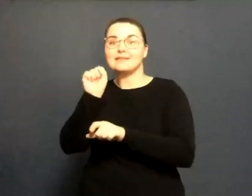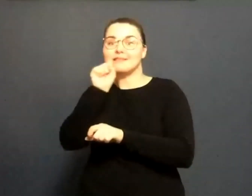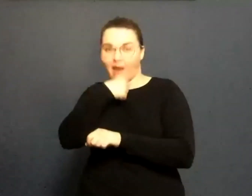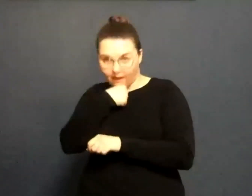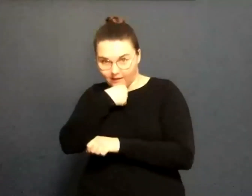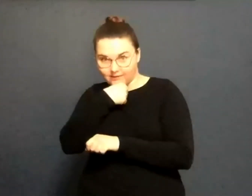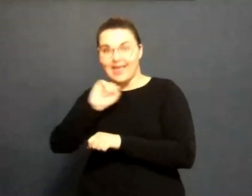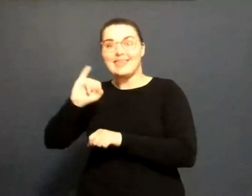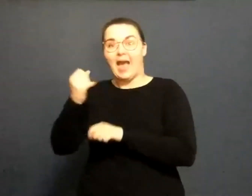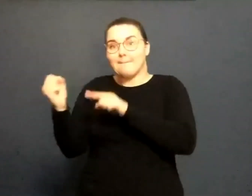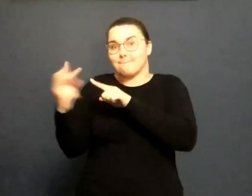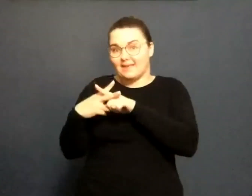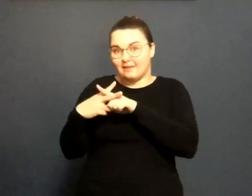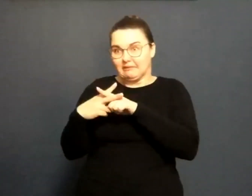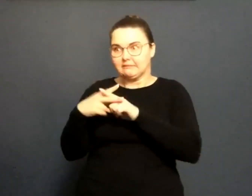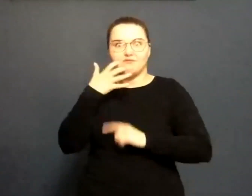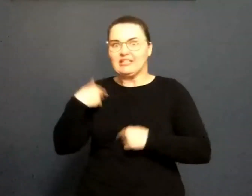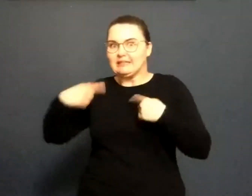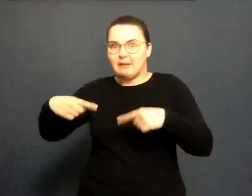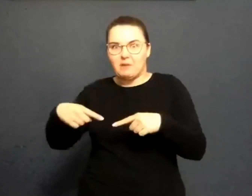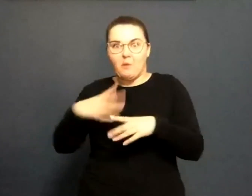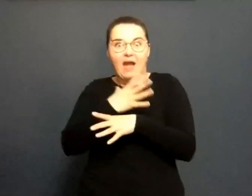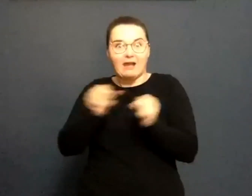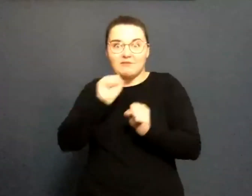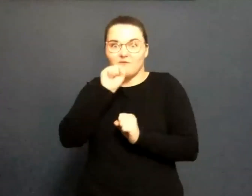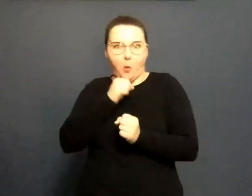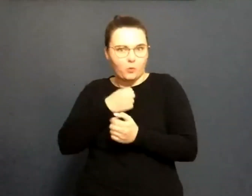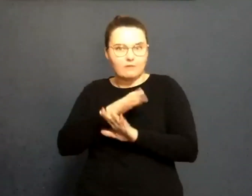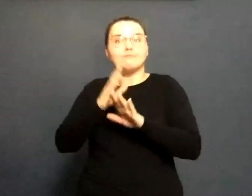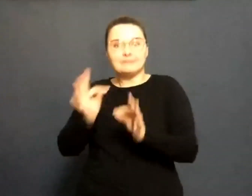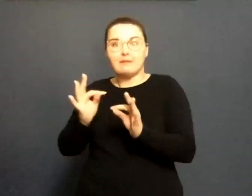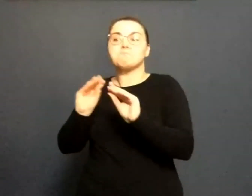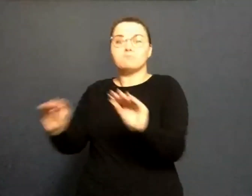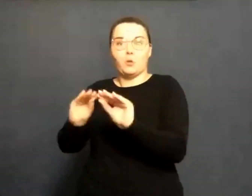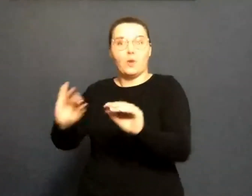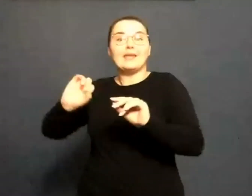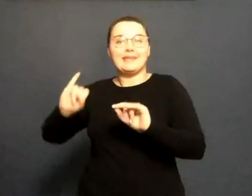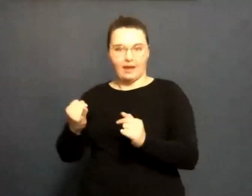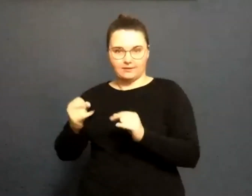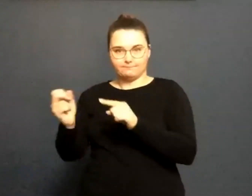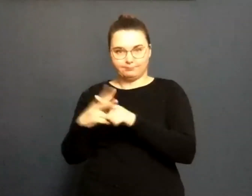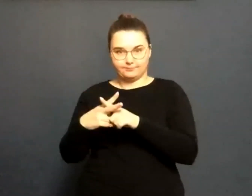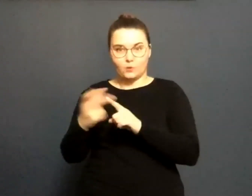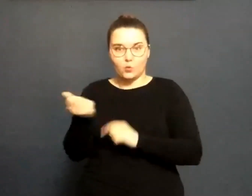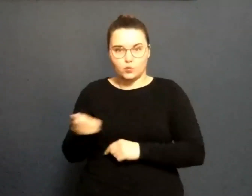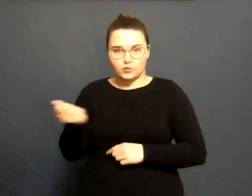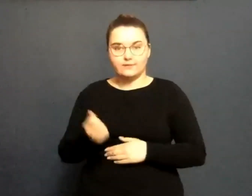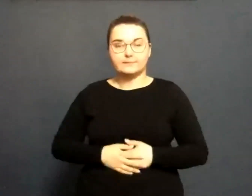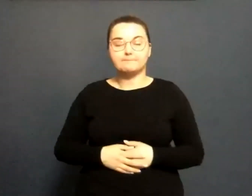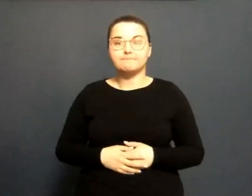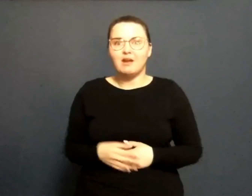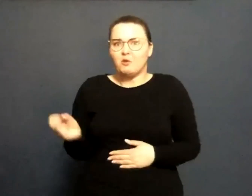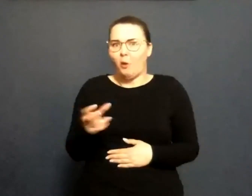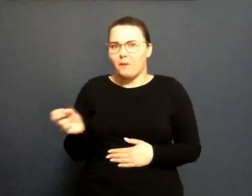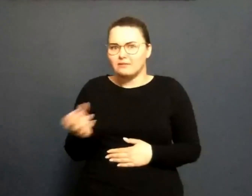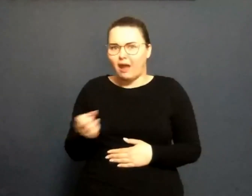nie stykali się z tym i komentarze do tego projektu były straszne,